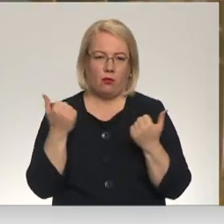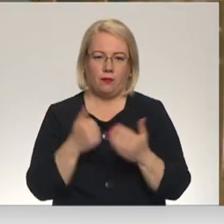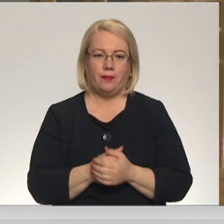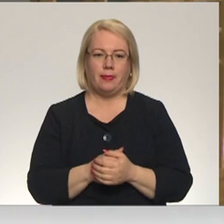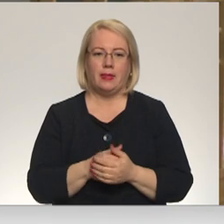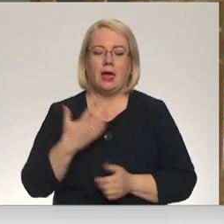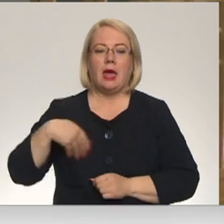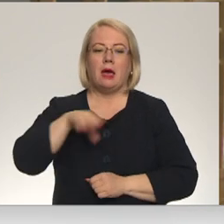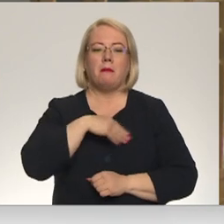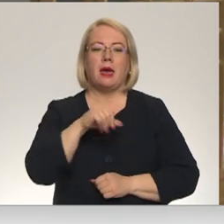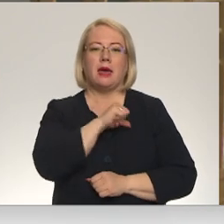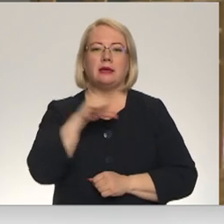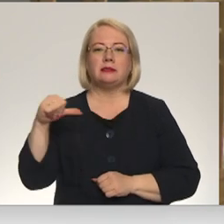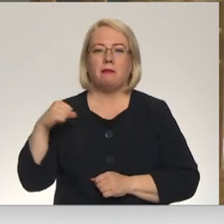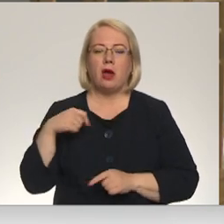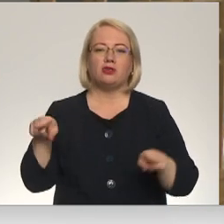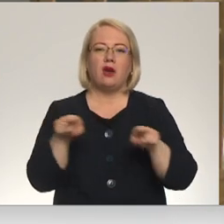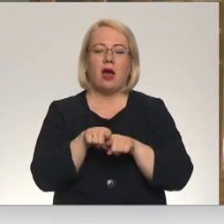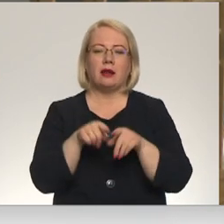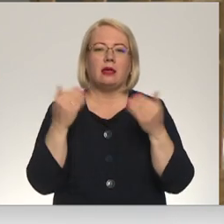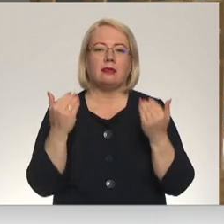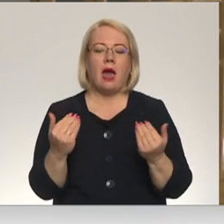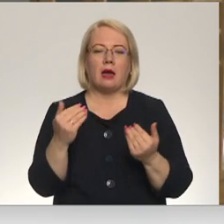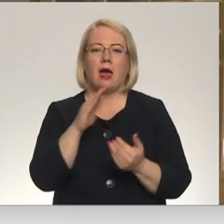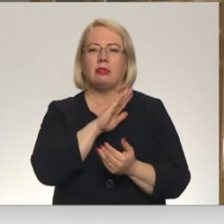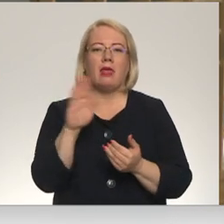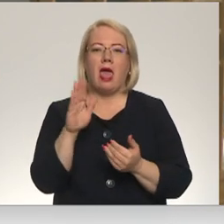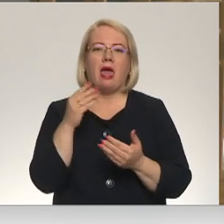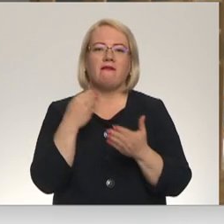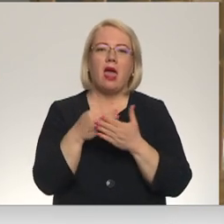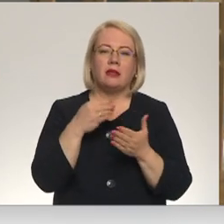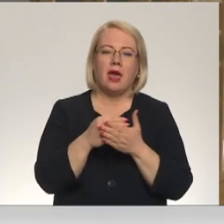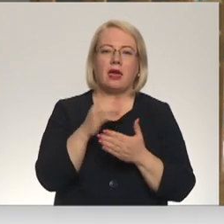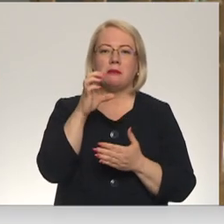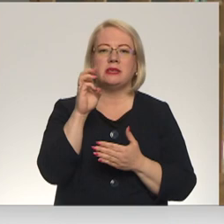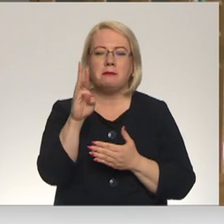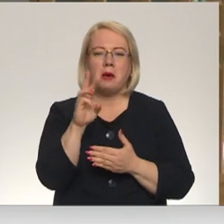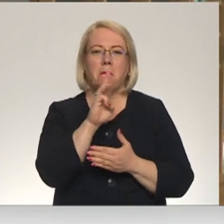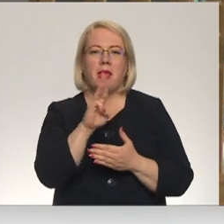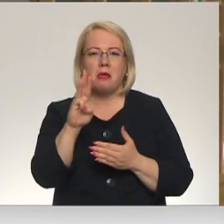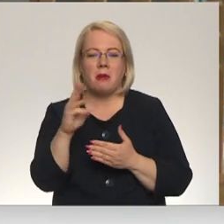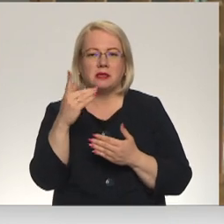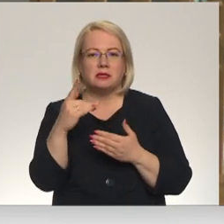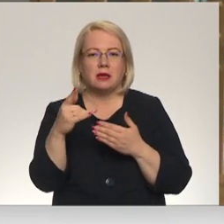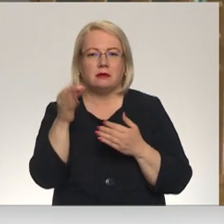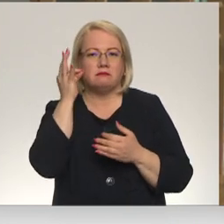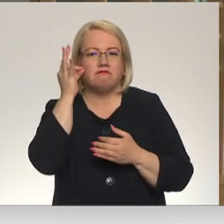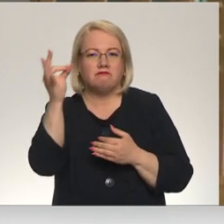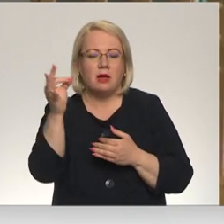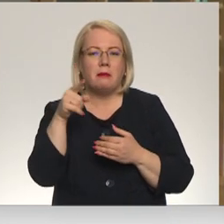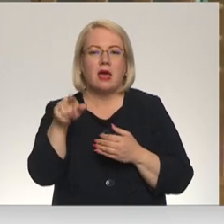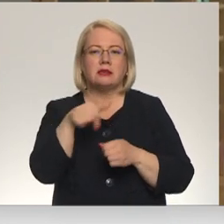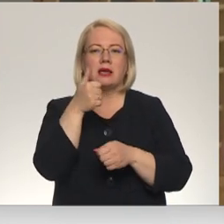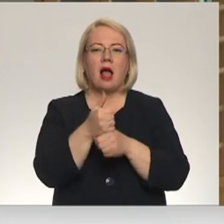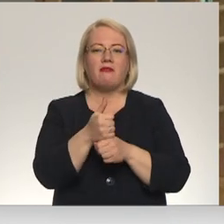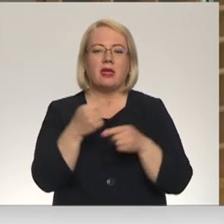arī pašreiz nevērtējam uz centimetriem, milimetriem un tam līdzīgi, jo tas galvenais virsmērķis